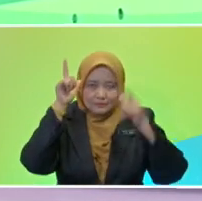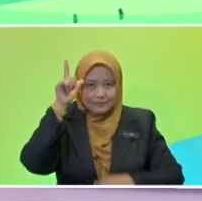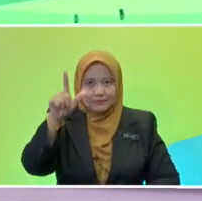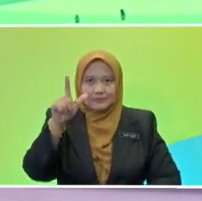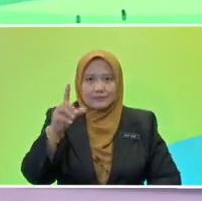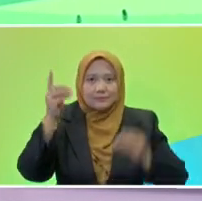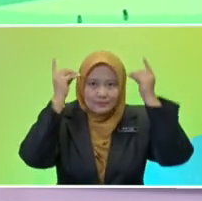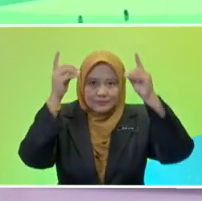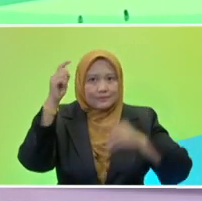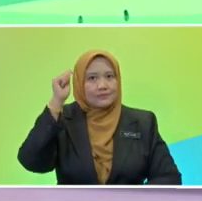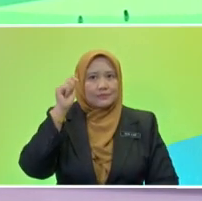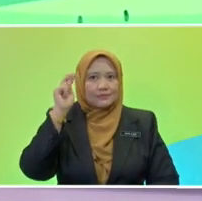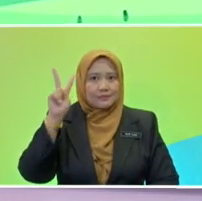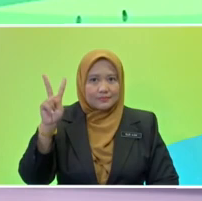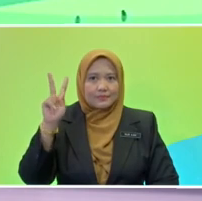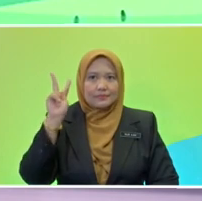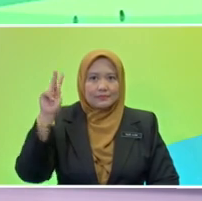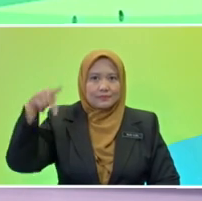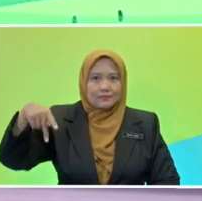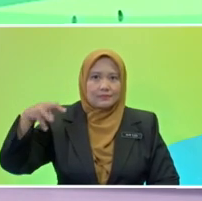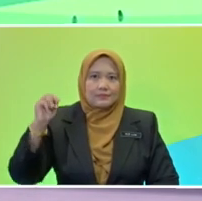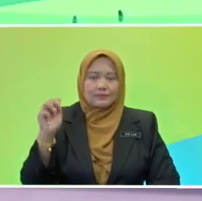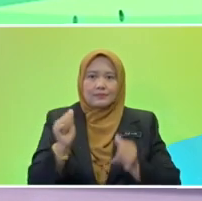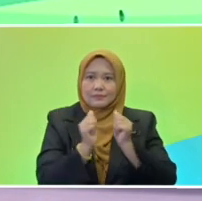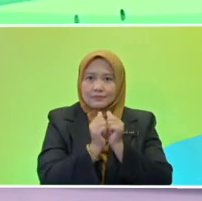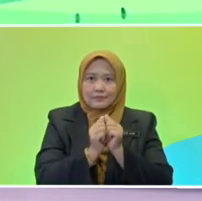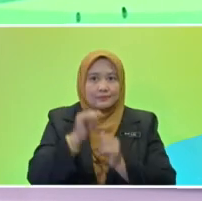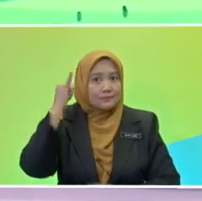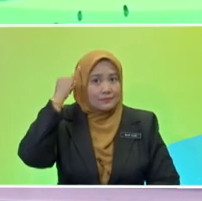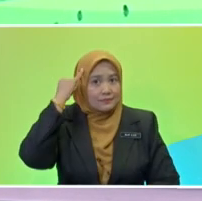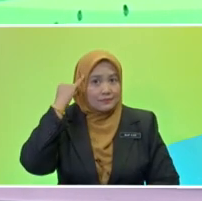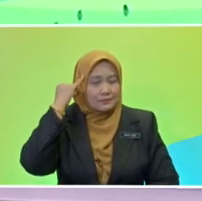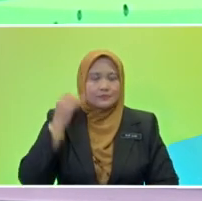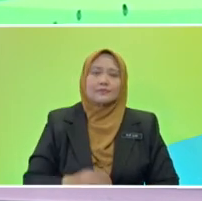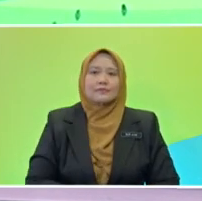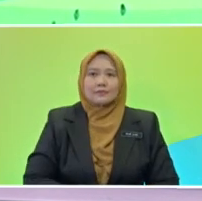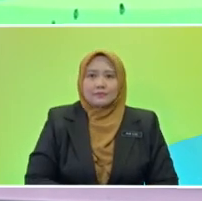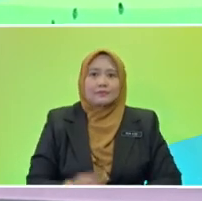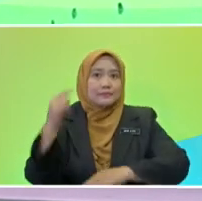pengacara Anda Abang Irfan sahami untuk hari ini kita akan belajar